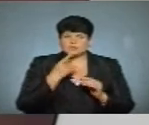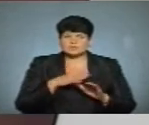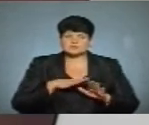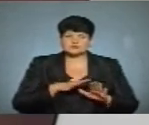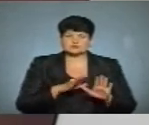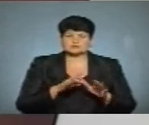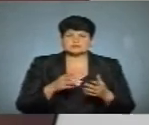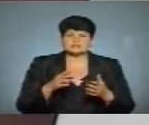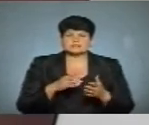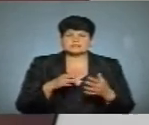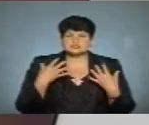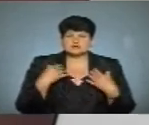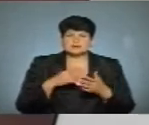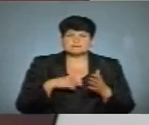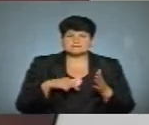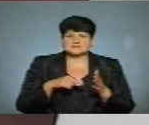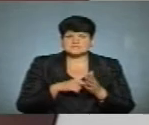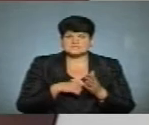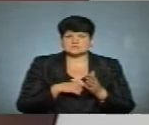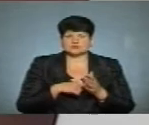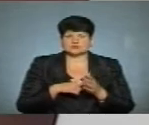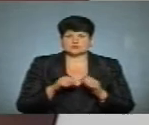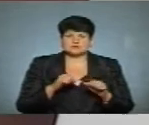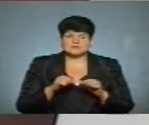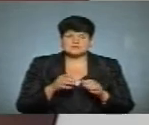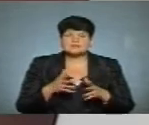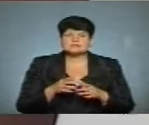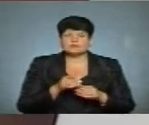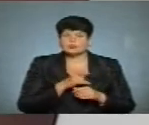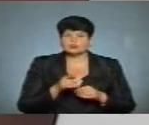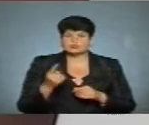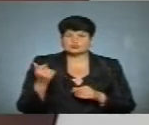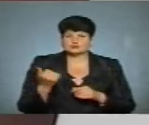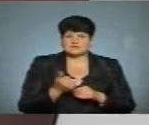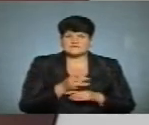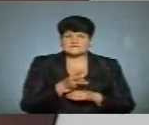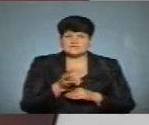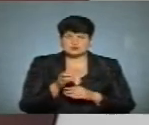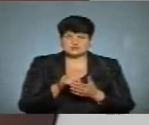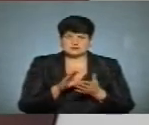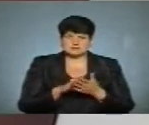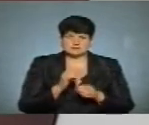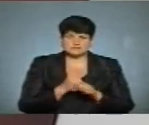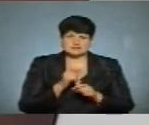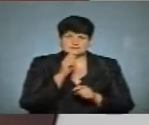міського управління транспортних мереж Антон Марчевський. За його словами, впродовж тижня відеореєстратор